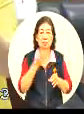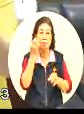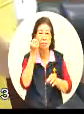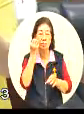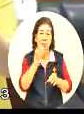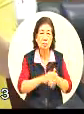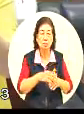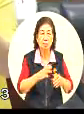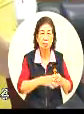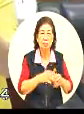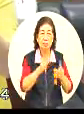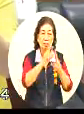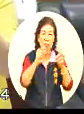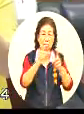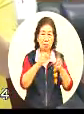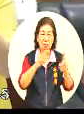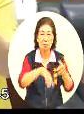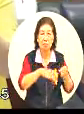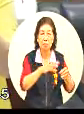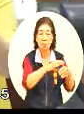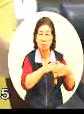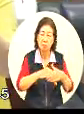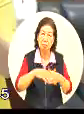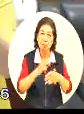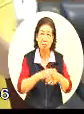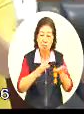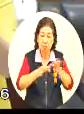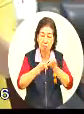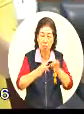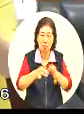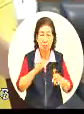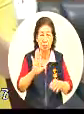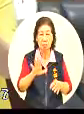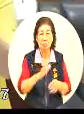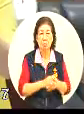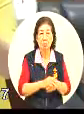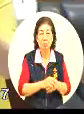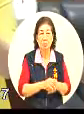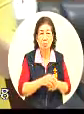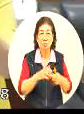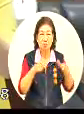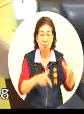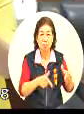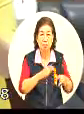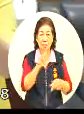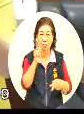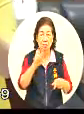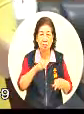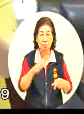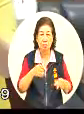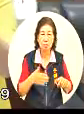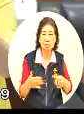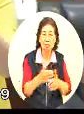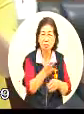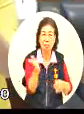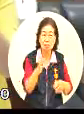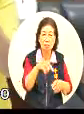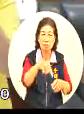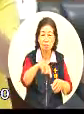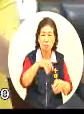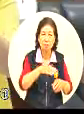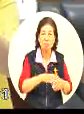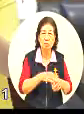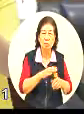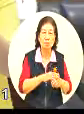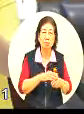嘛，所以相对的。就我们西子湾这边有那个观光霸凌的问题啊，所以希望我